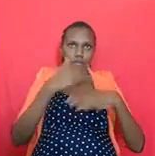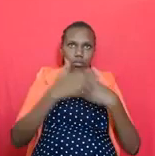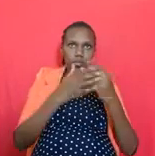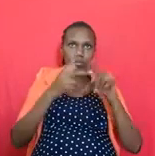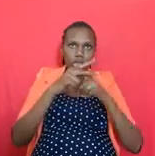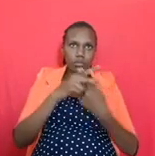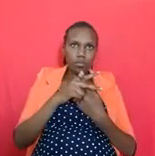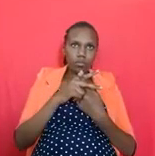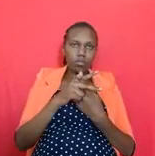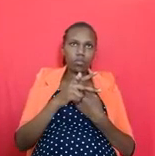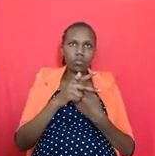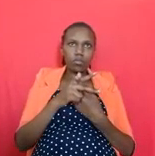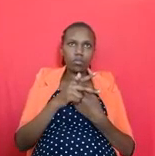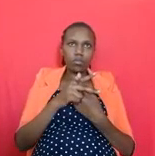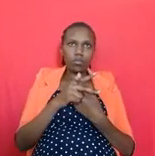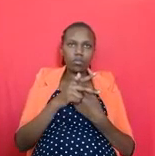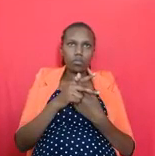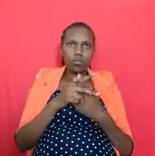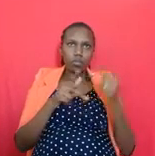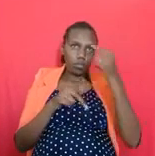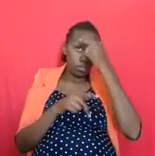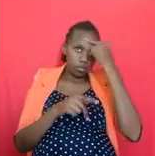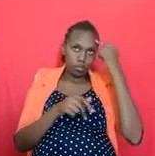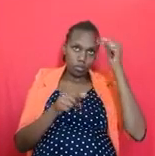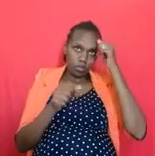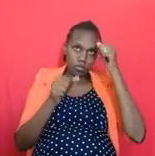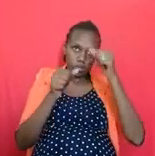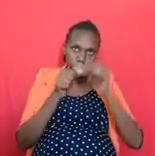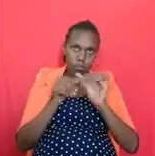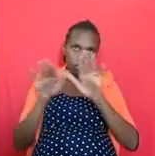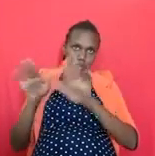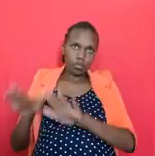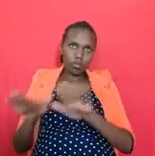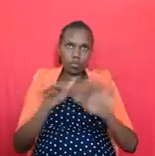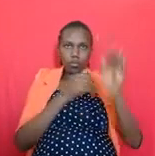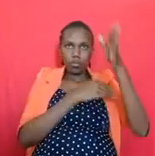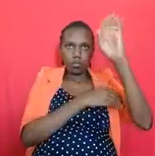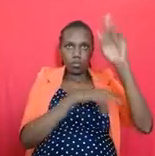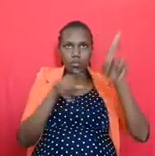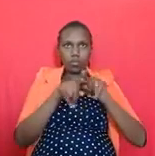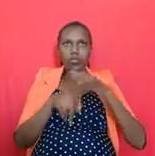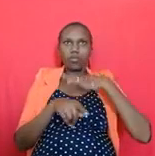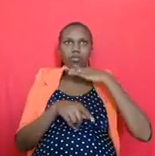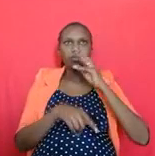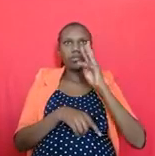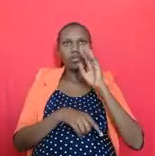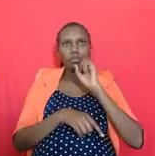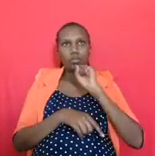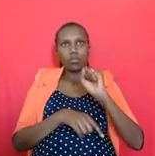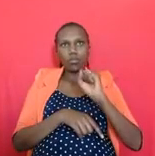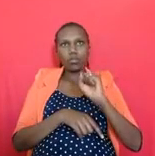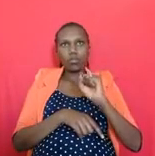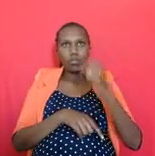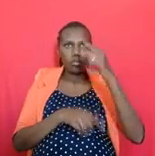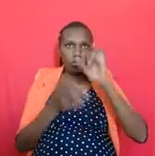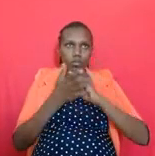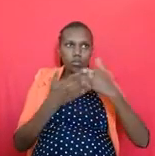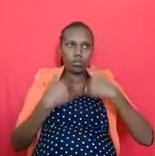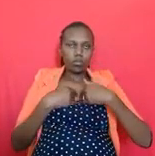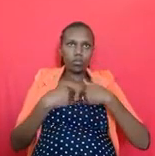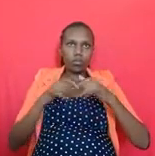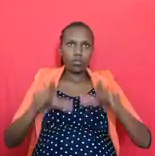mambĩrĩirio gwĩkwo nĩ ũndũ wa kũririkanagwo kũnyarirwo gwake o na gĩkuũ gĩake.